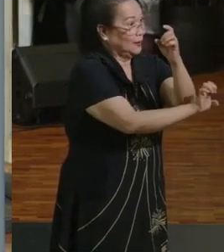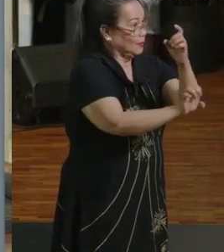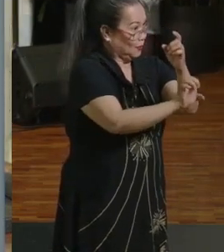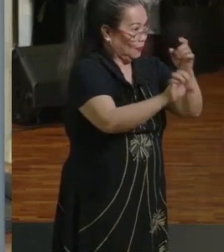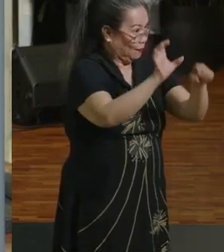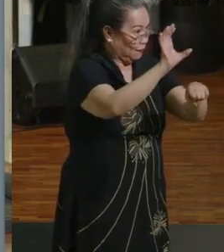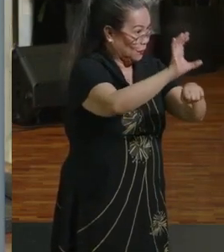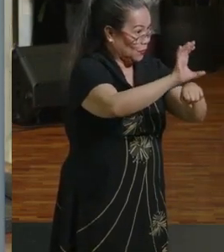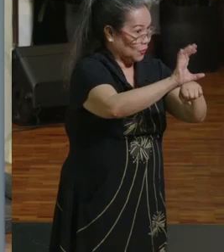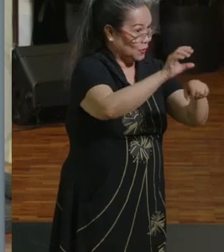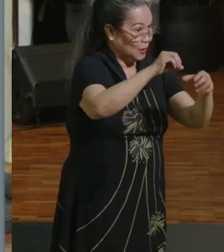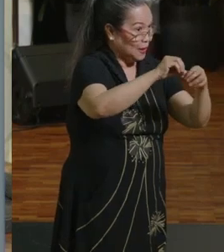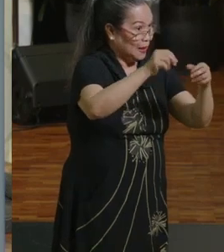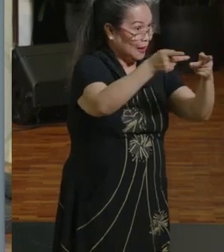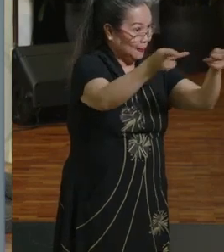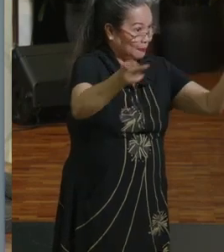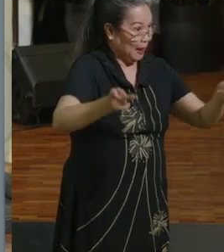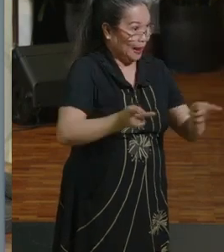sa Antioch.